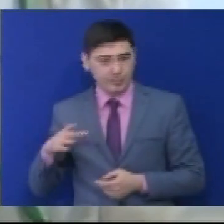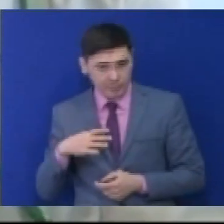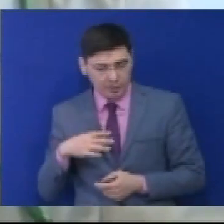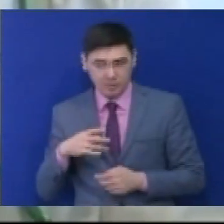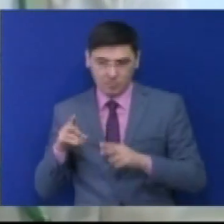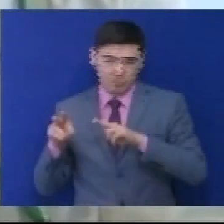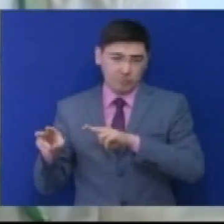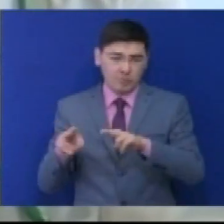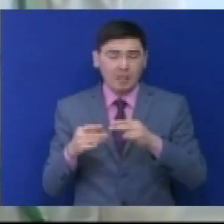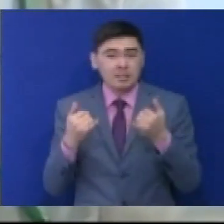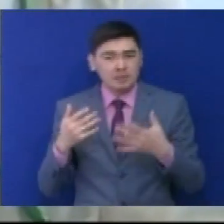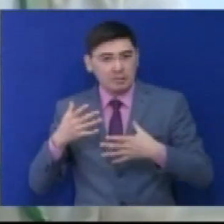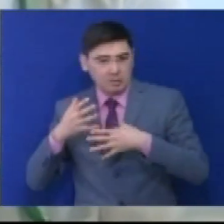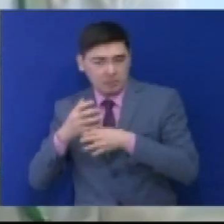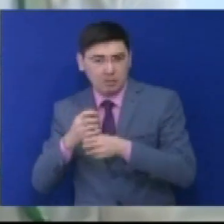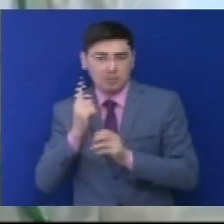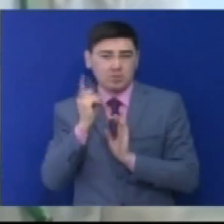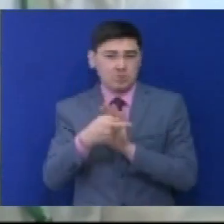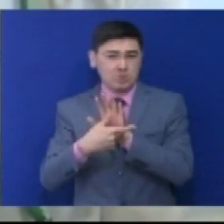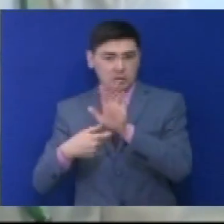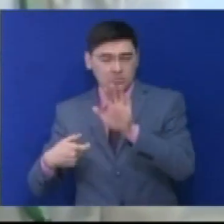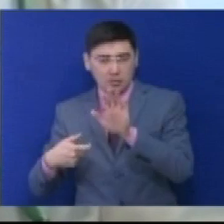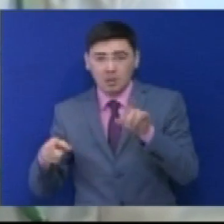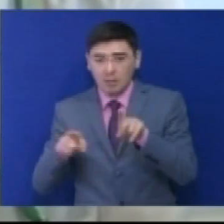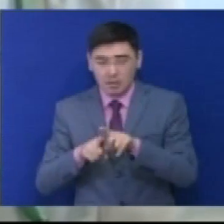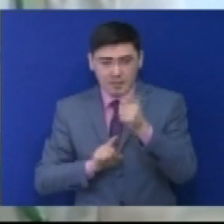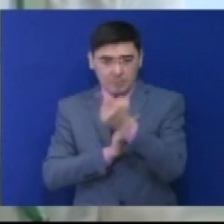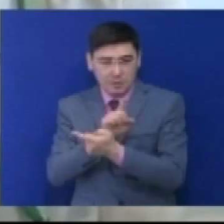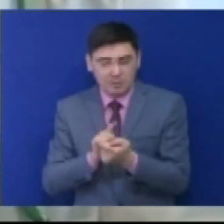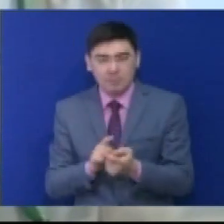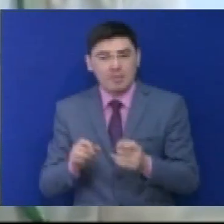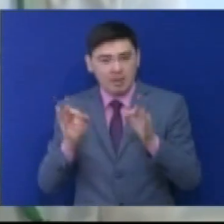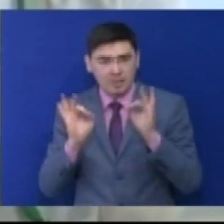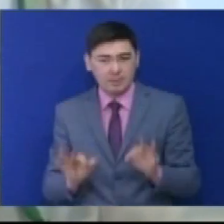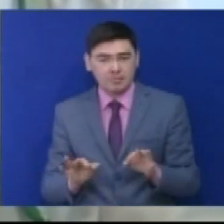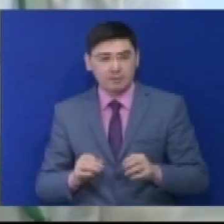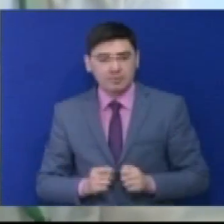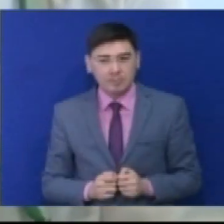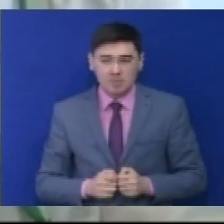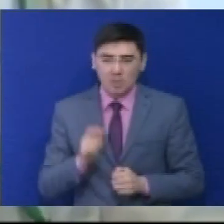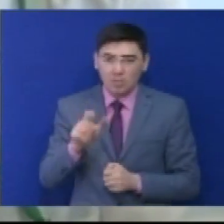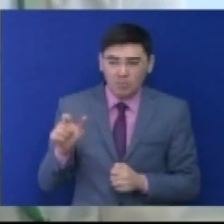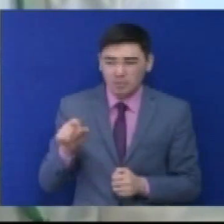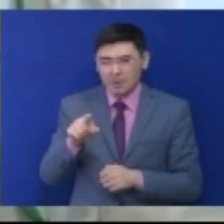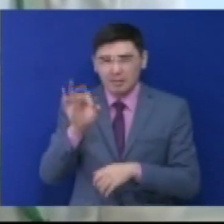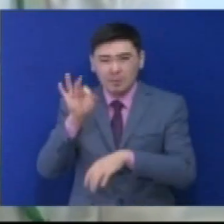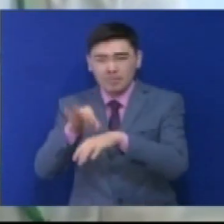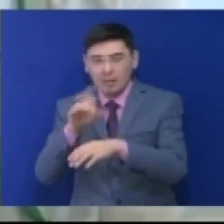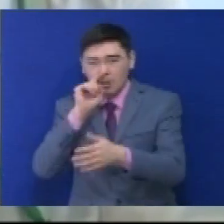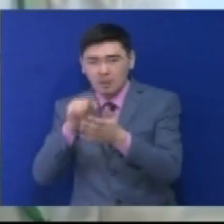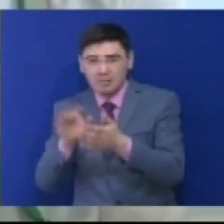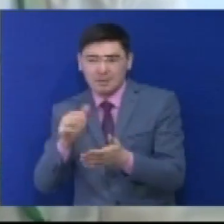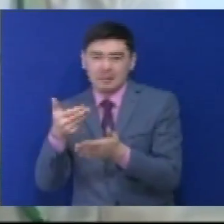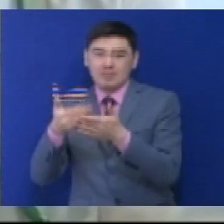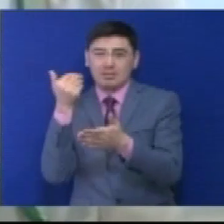тұрғындар саны 1700. Бұл дер кезінде қолға алынған шара. Себебі біз енді аурудың алдын алу шараларына, созылмалы және